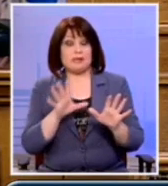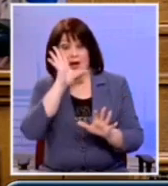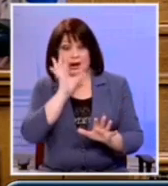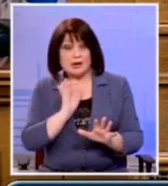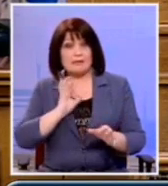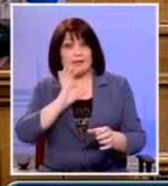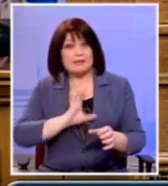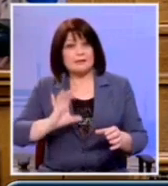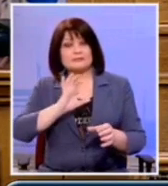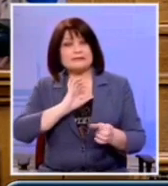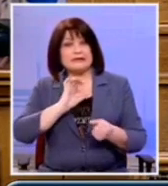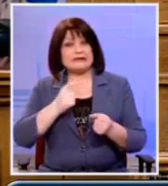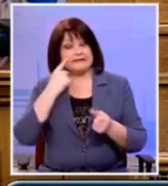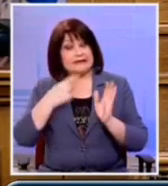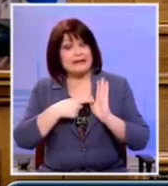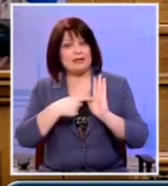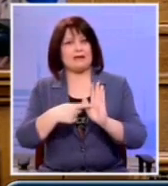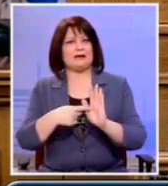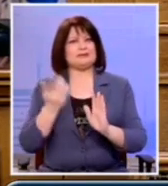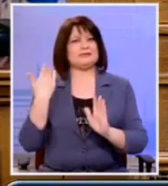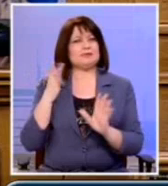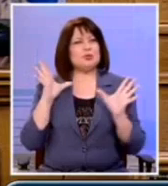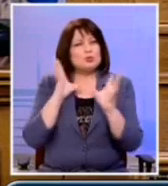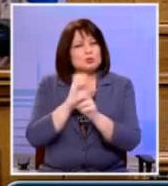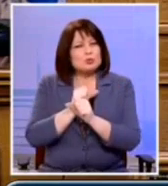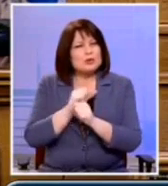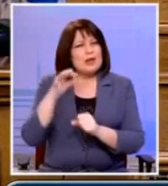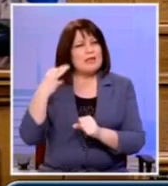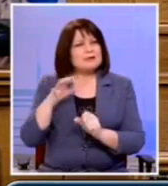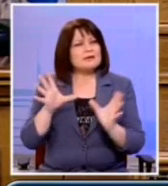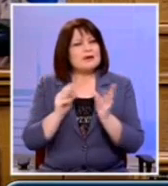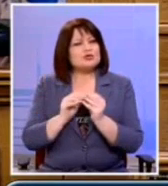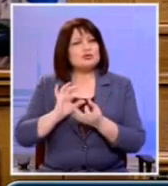που αποτελεί μια σκοτεινή σελίδα της πρόσφατης ιστορίας μας.